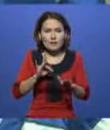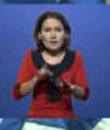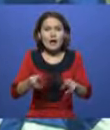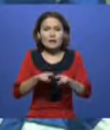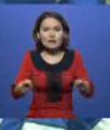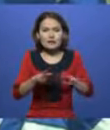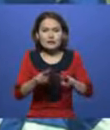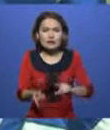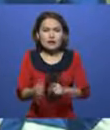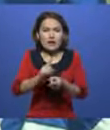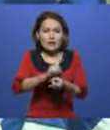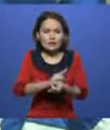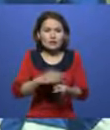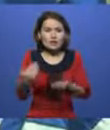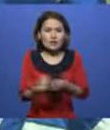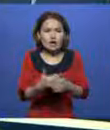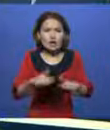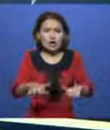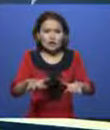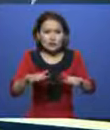ауыстырып, басқа үкімет құруға мүмкіндік бар.